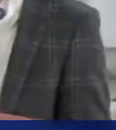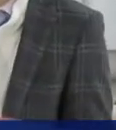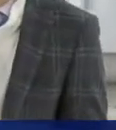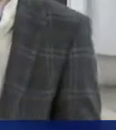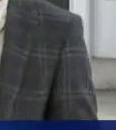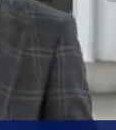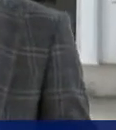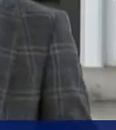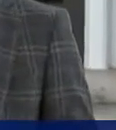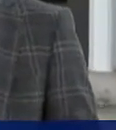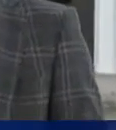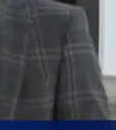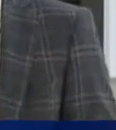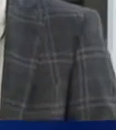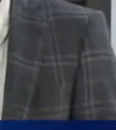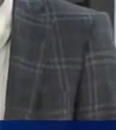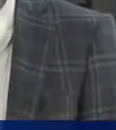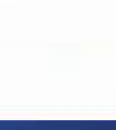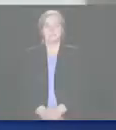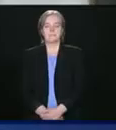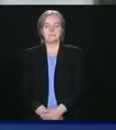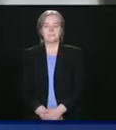ou l'Ukraine, M. Trudeau qui parle, on va l'écouter.